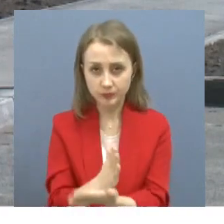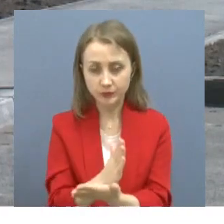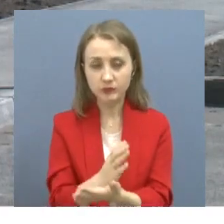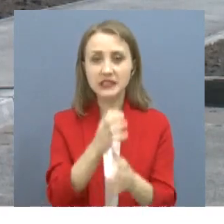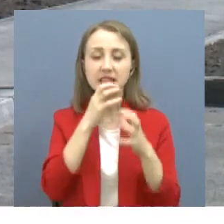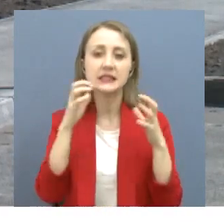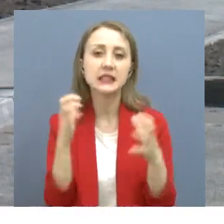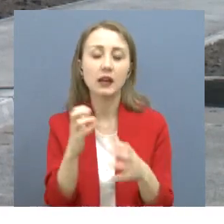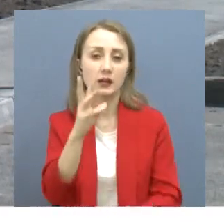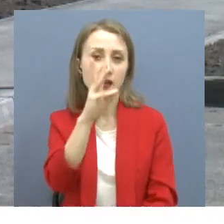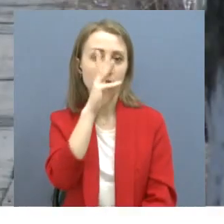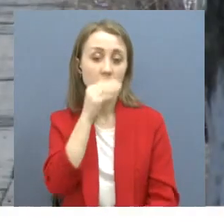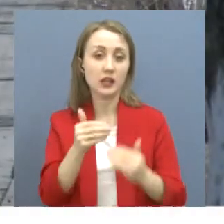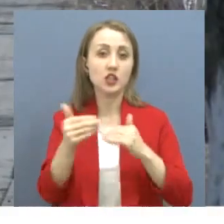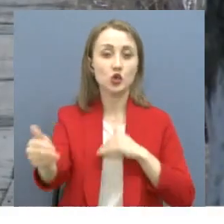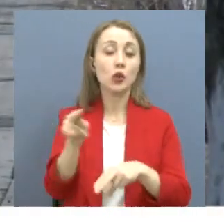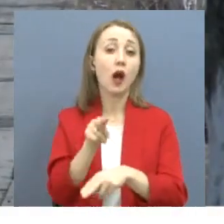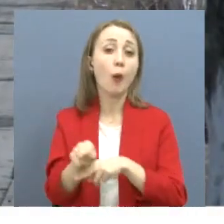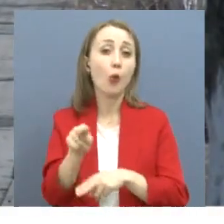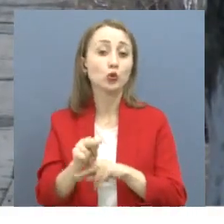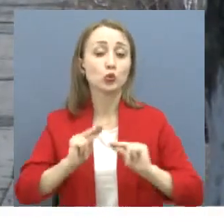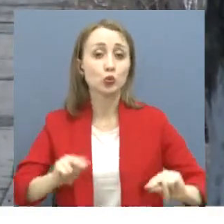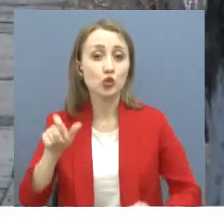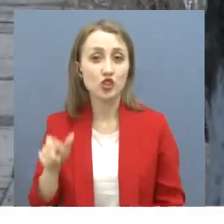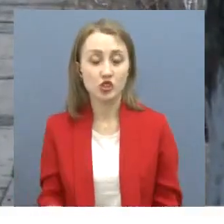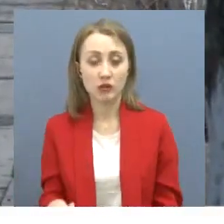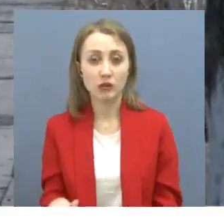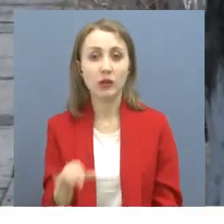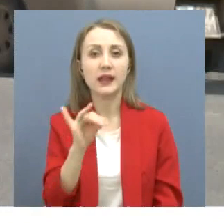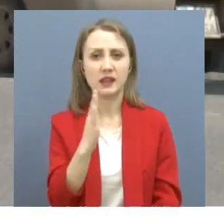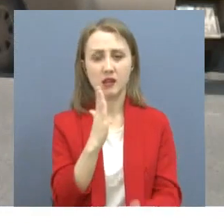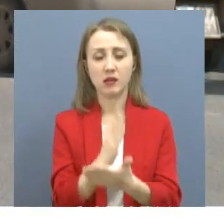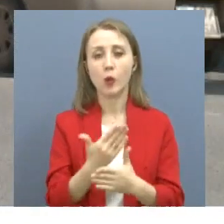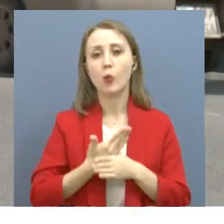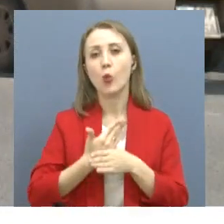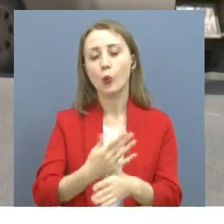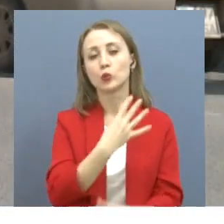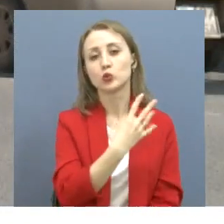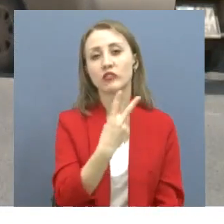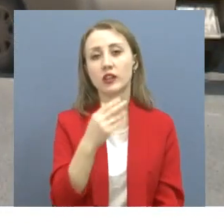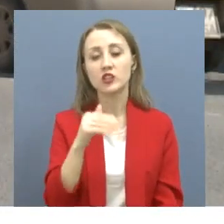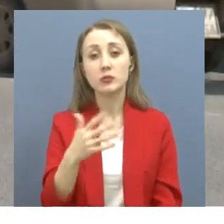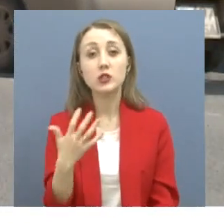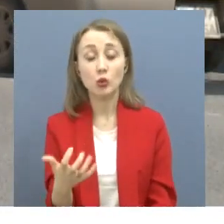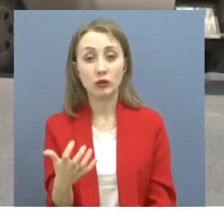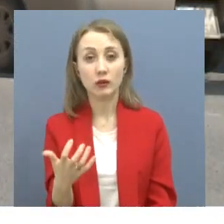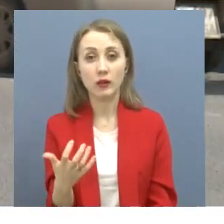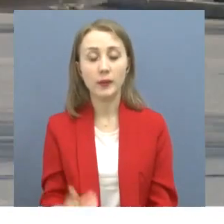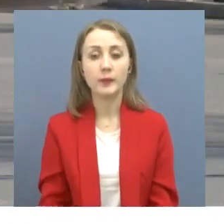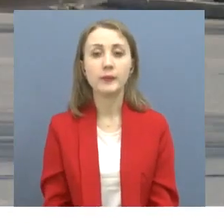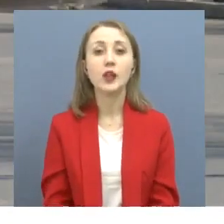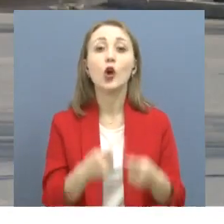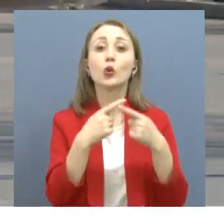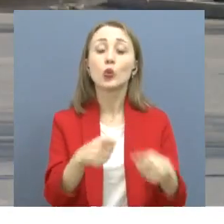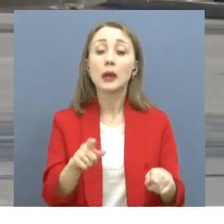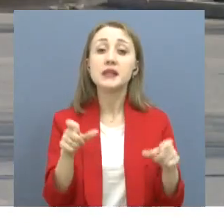заработную плату. Рабочие места сохраняются. Для отдельной категории граждан предусмотрена социальная выплата в размере 42 500 тенге.